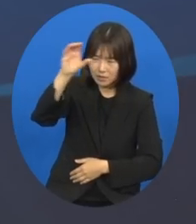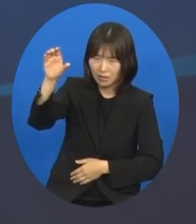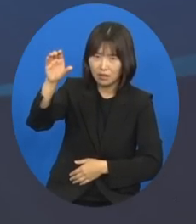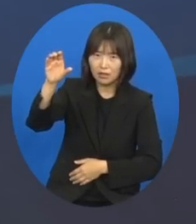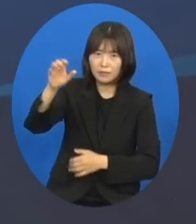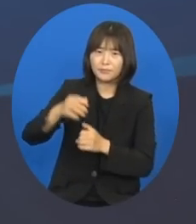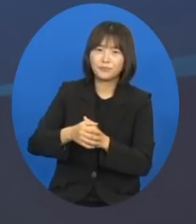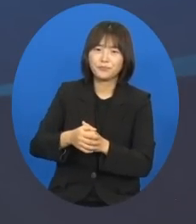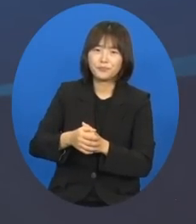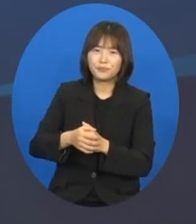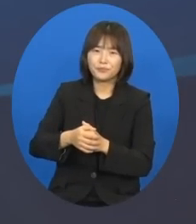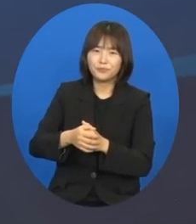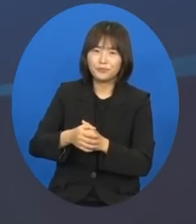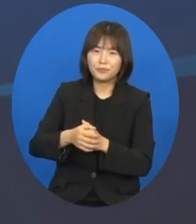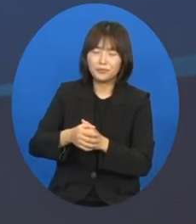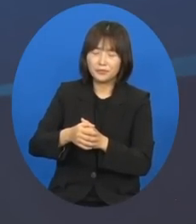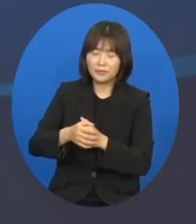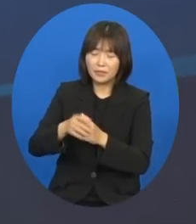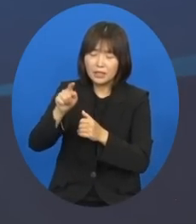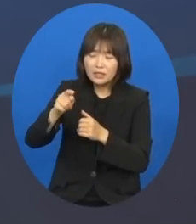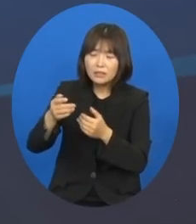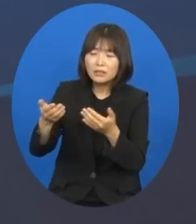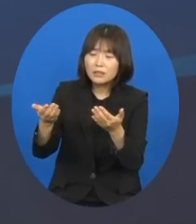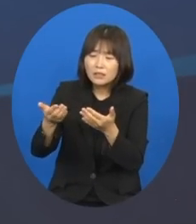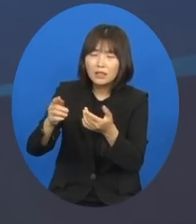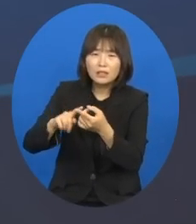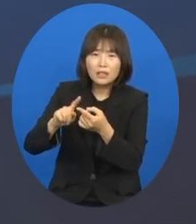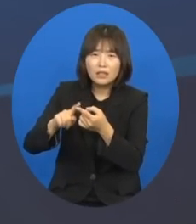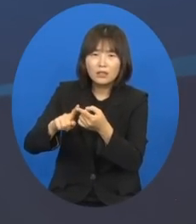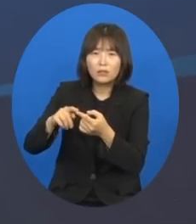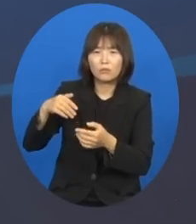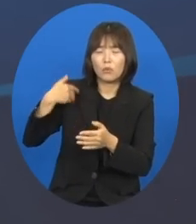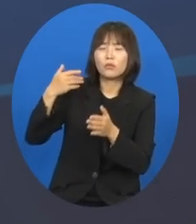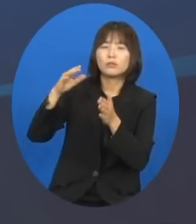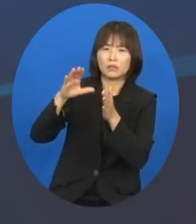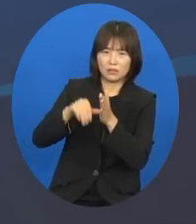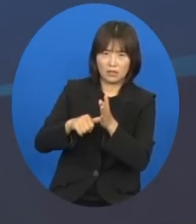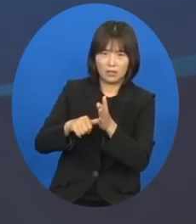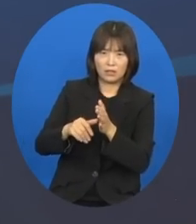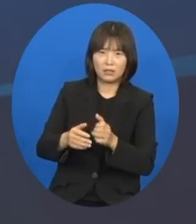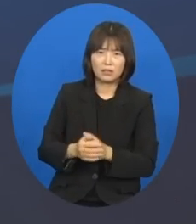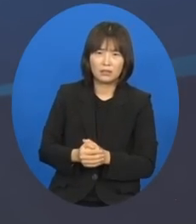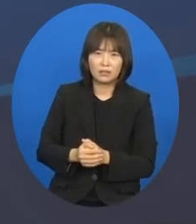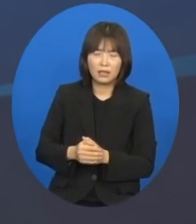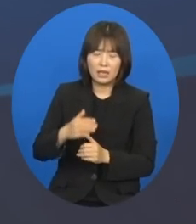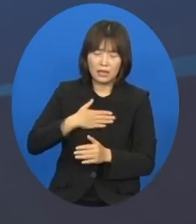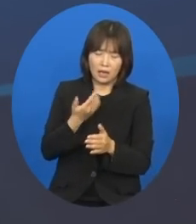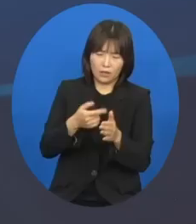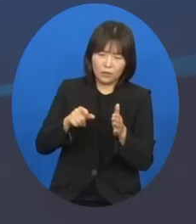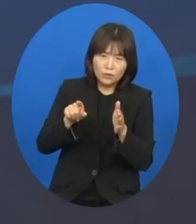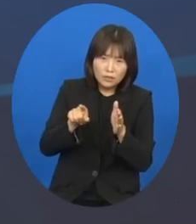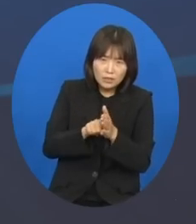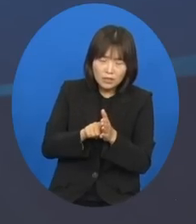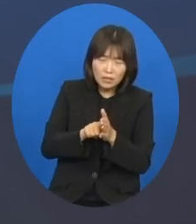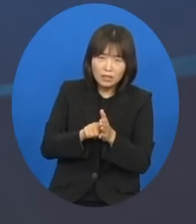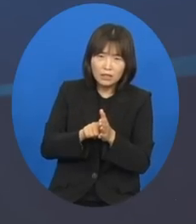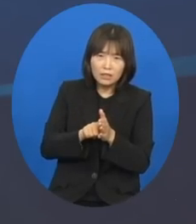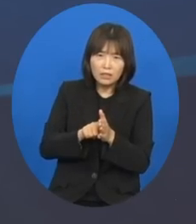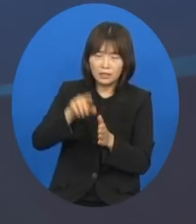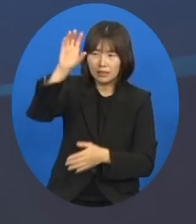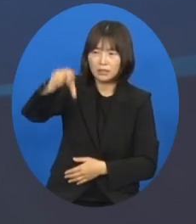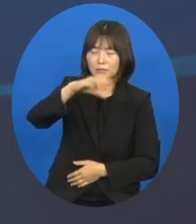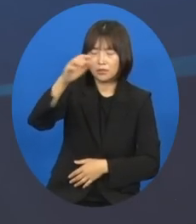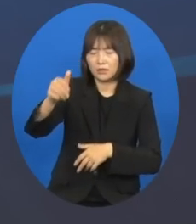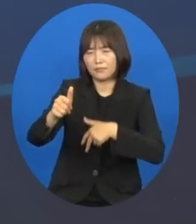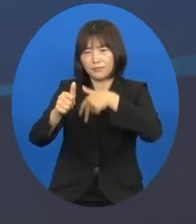나한 사람 밖에이 세상에 없어도 저 하늘 보자 버리고 내려와서 나한 사람 위해서 십자가에 달려 죽으신 그